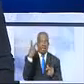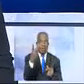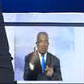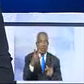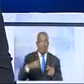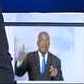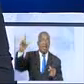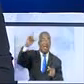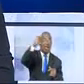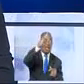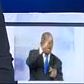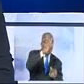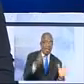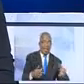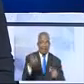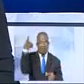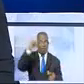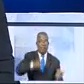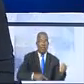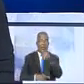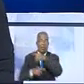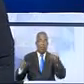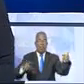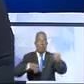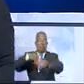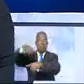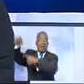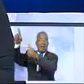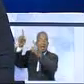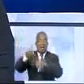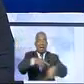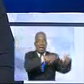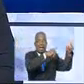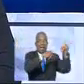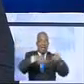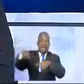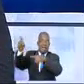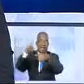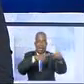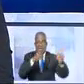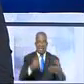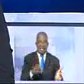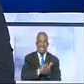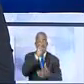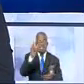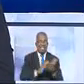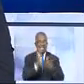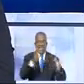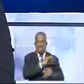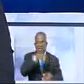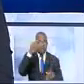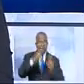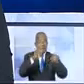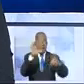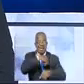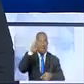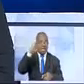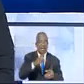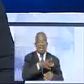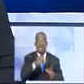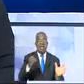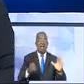respectivement 55 et 68% de réalisation, autant d'indicateurs positifs pour la certification de l'aéroport Félix